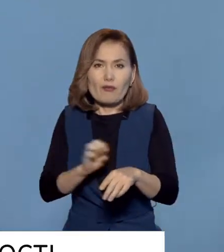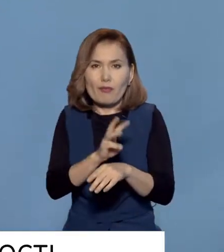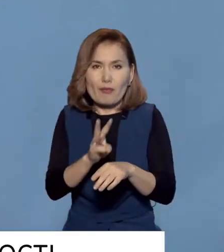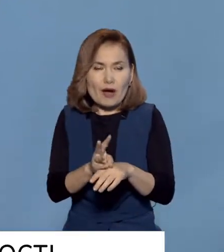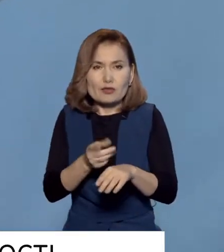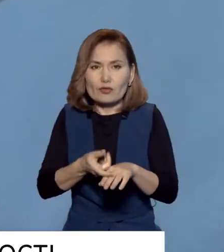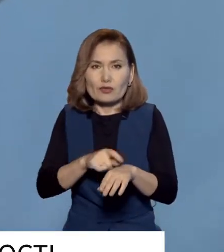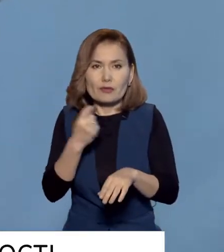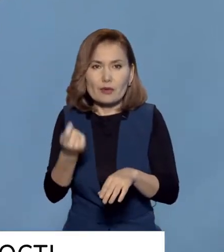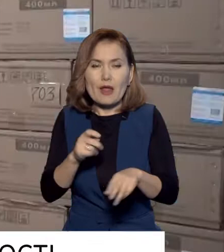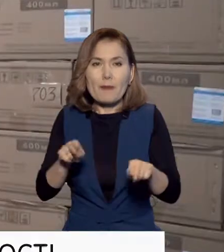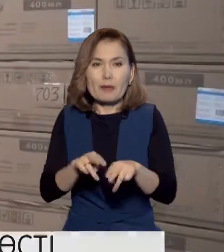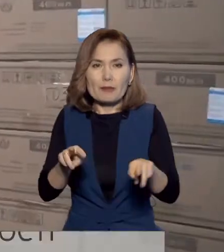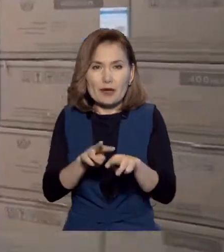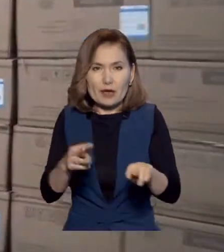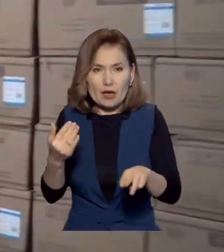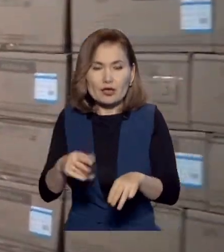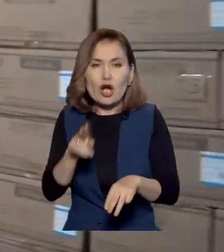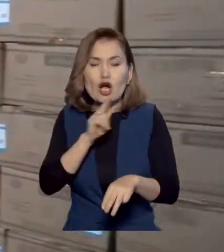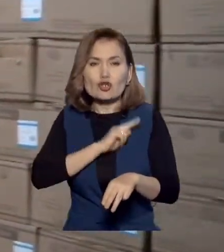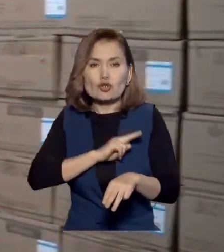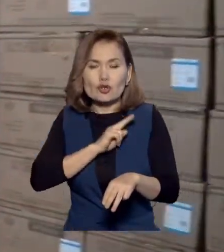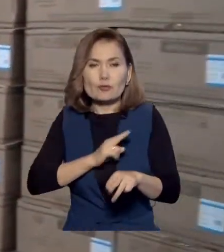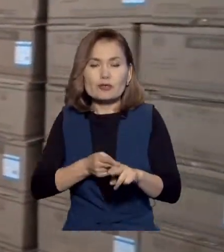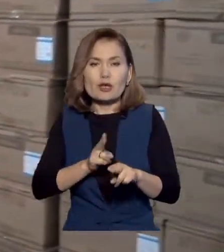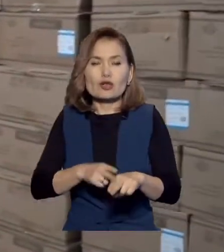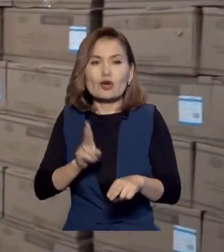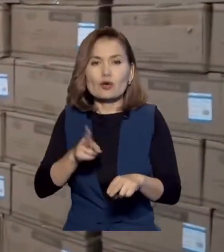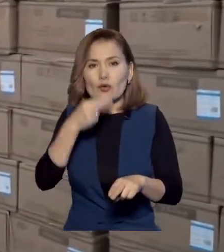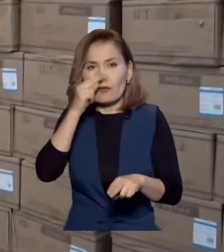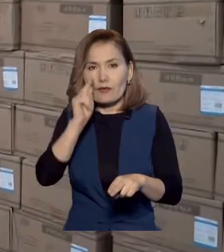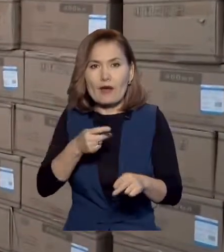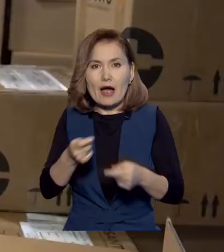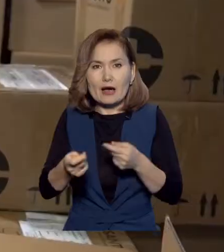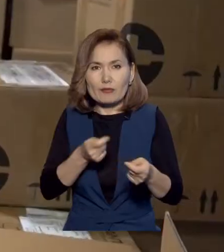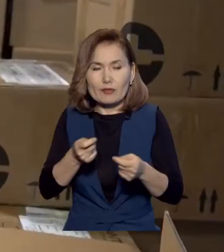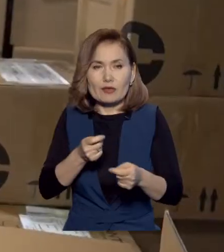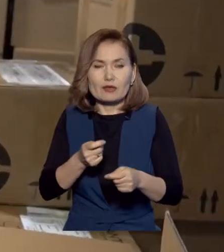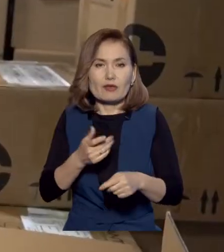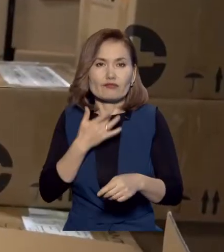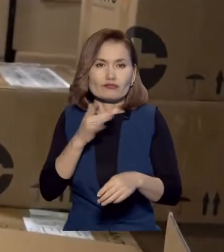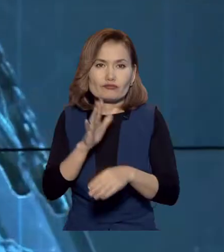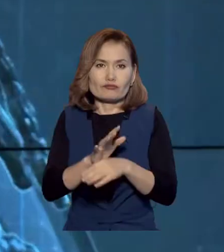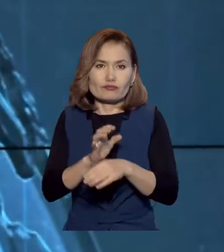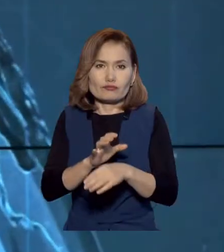жоқ. Премьер-министр бұған жұмысына салғырт қараған әкімдерді кінәлады.